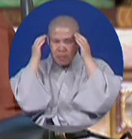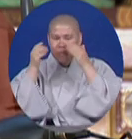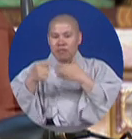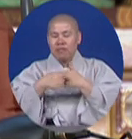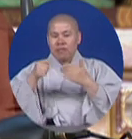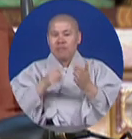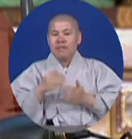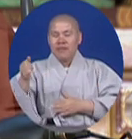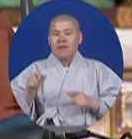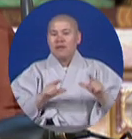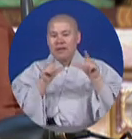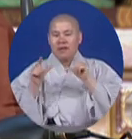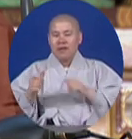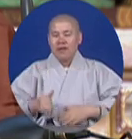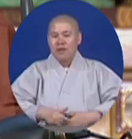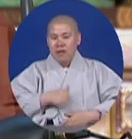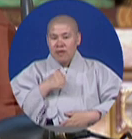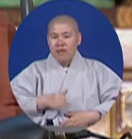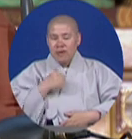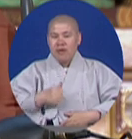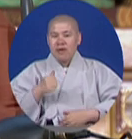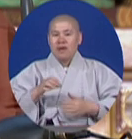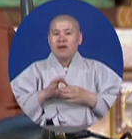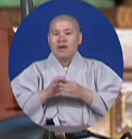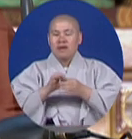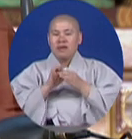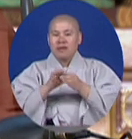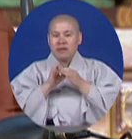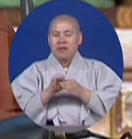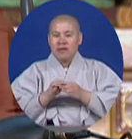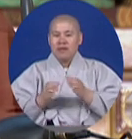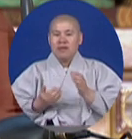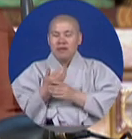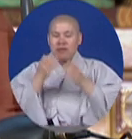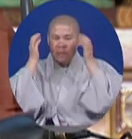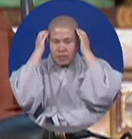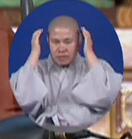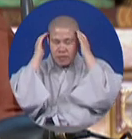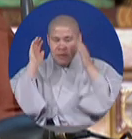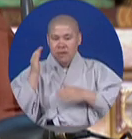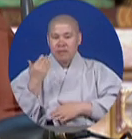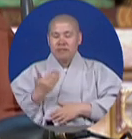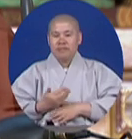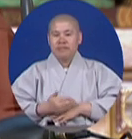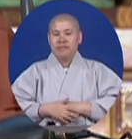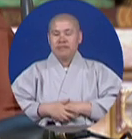그게 바로 이게 화로 말미암아 생기는 고통입니다. 그게 그렇죠.